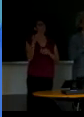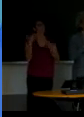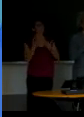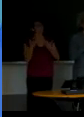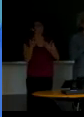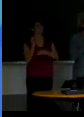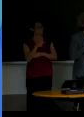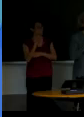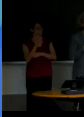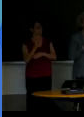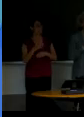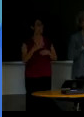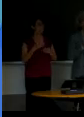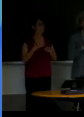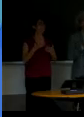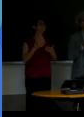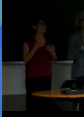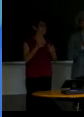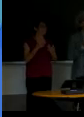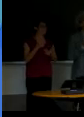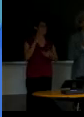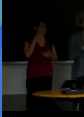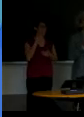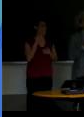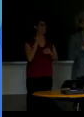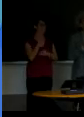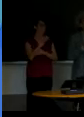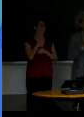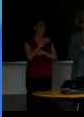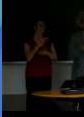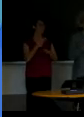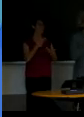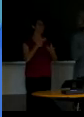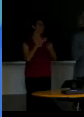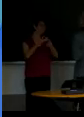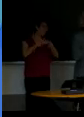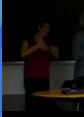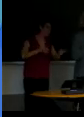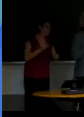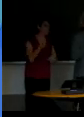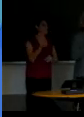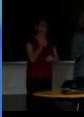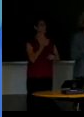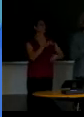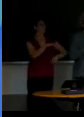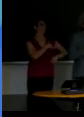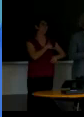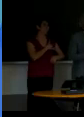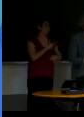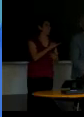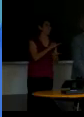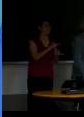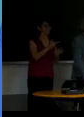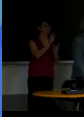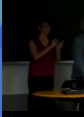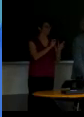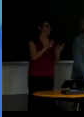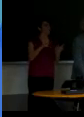i docenti sono disponibili, sono un numero come dire, sufficiente a venire incontro alle vostre